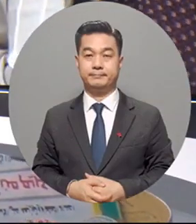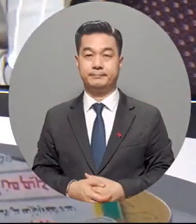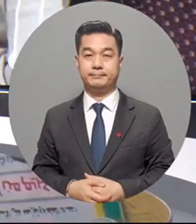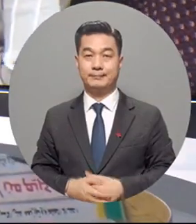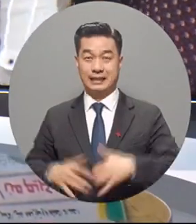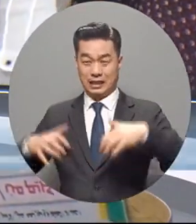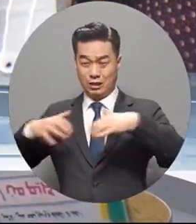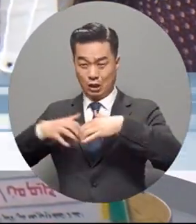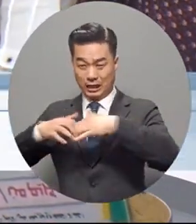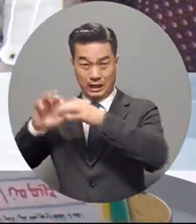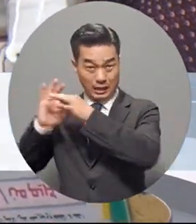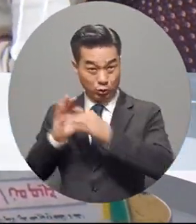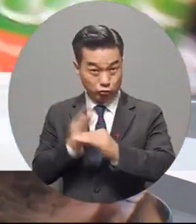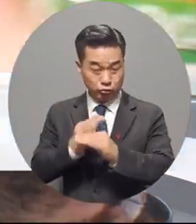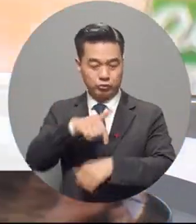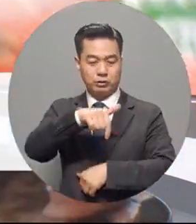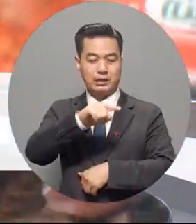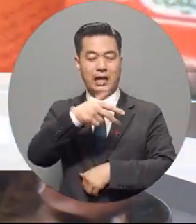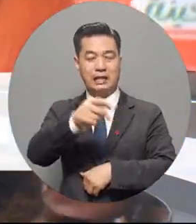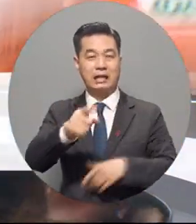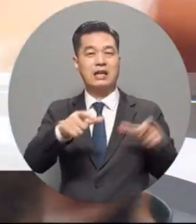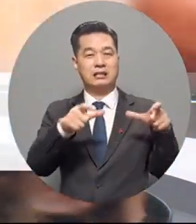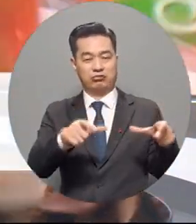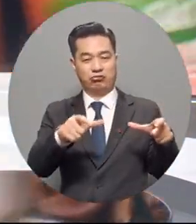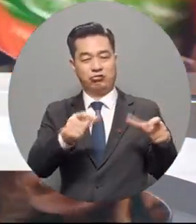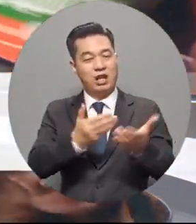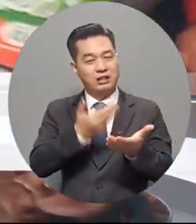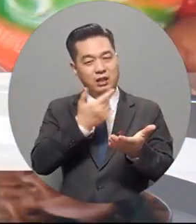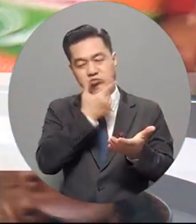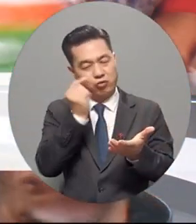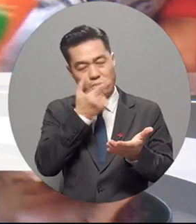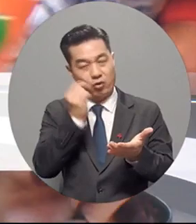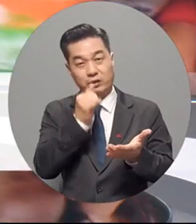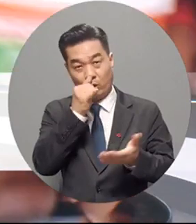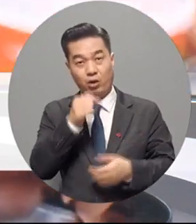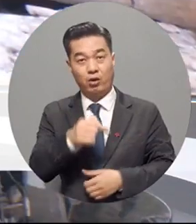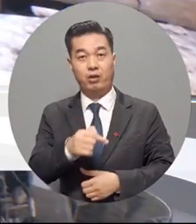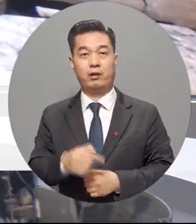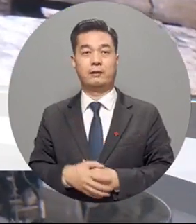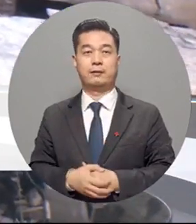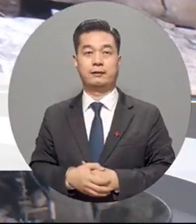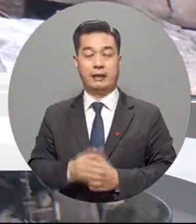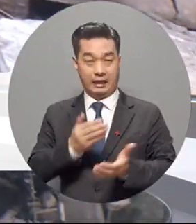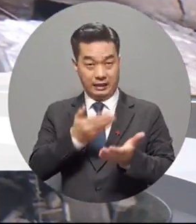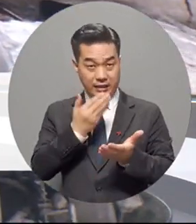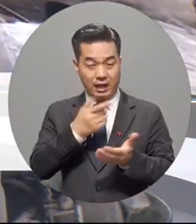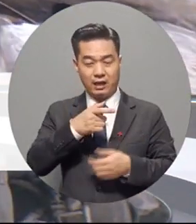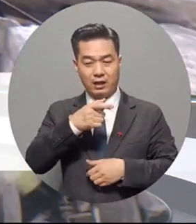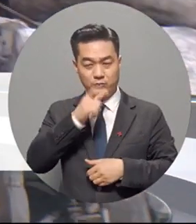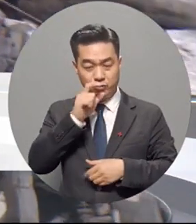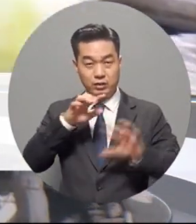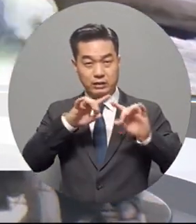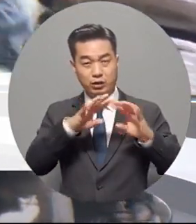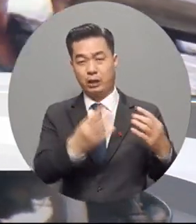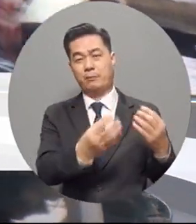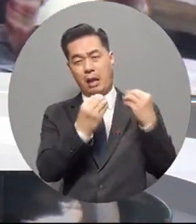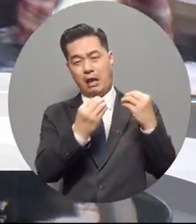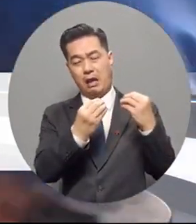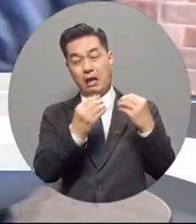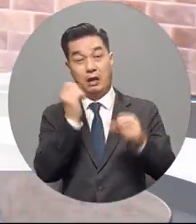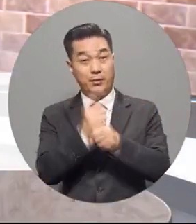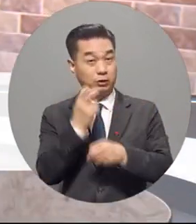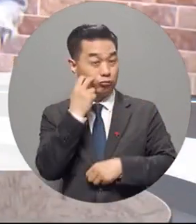전쟁이 계속되고 있는 가자지구에선 식량난이 극심해지고 있습니다. 식량과 물, 전기가 끊긴 지 벌써